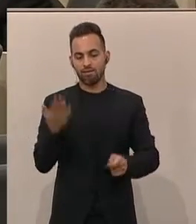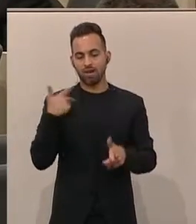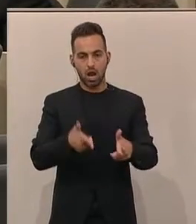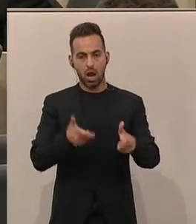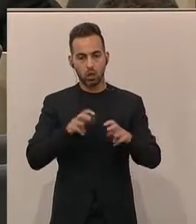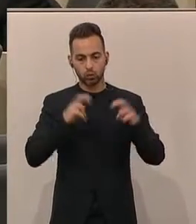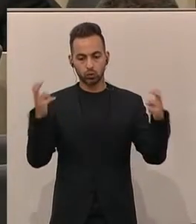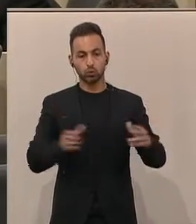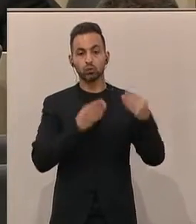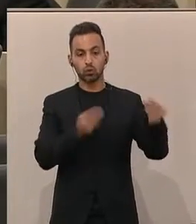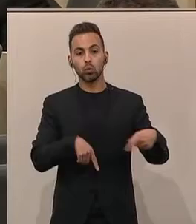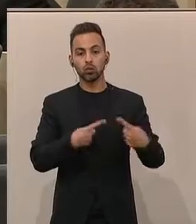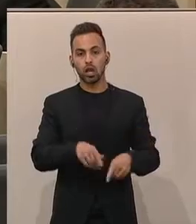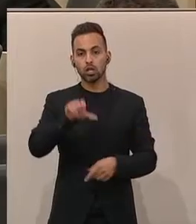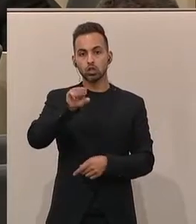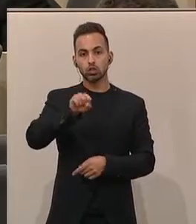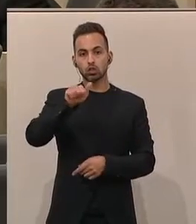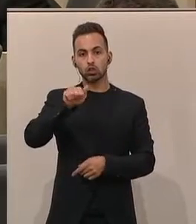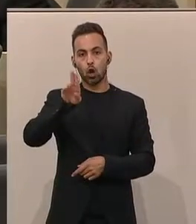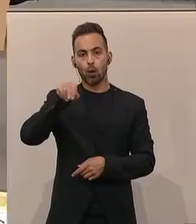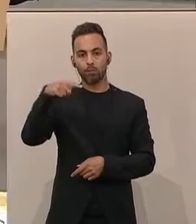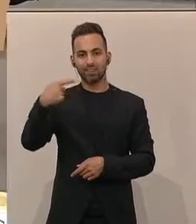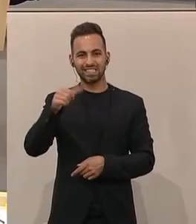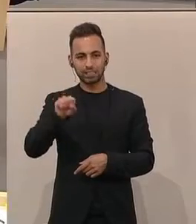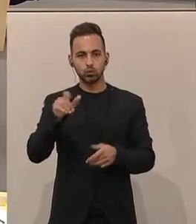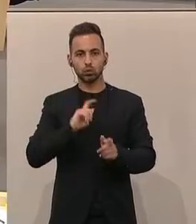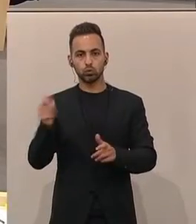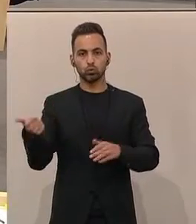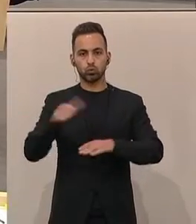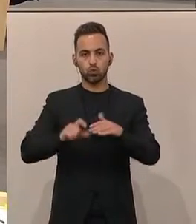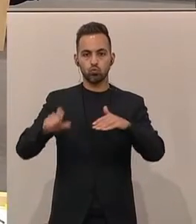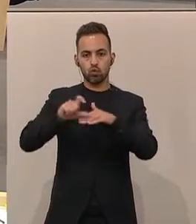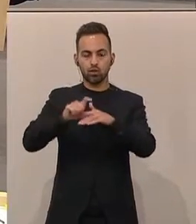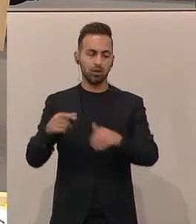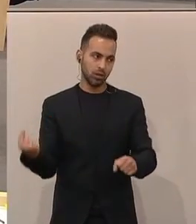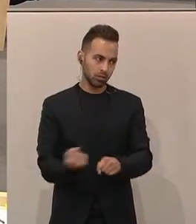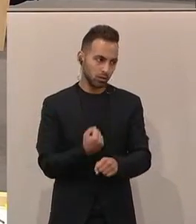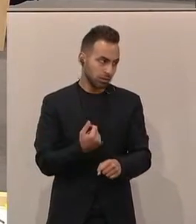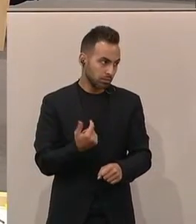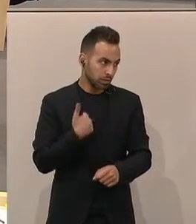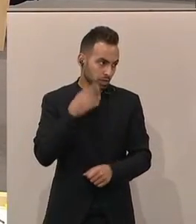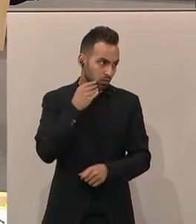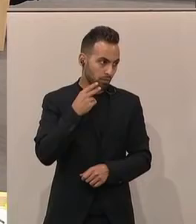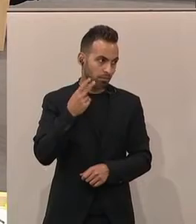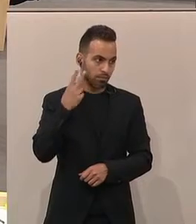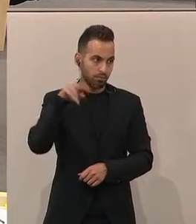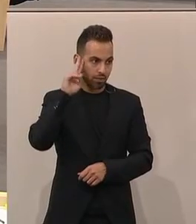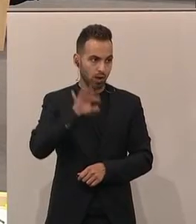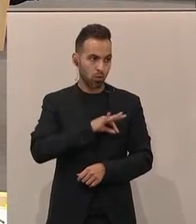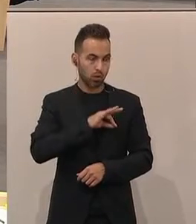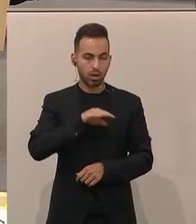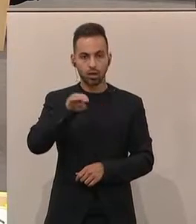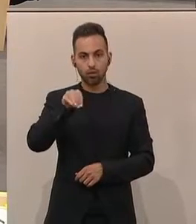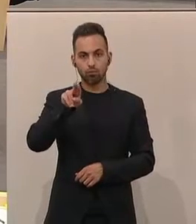dann geht es eben noch um die Säumniszuschläge. Und ich glaube trotzdem, lieber Beppo Muchic und auch Kollegin